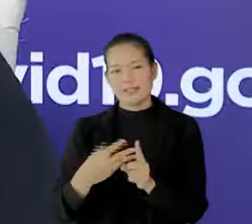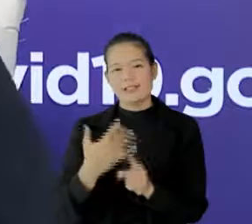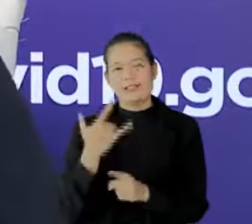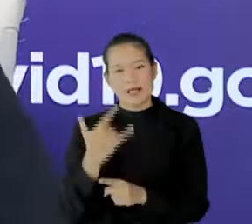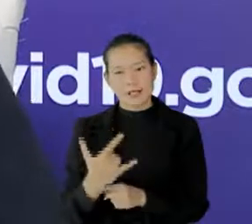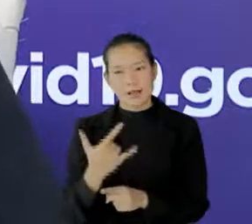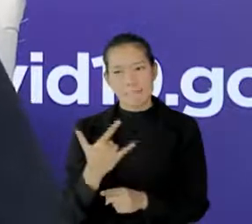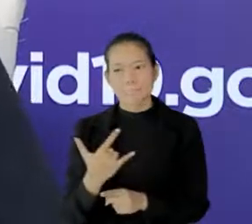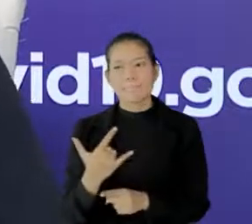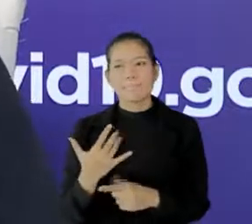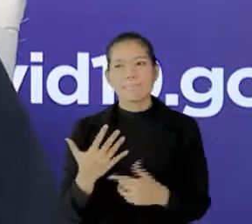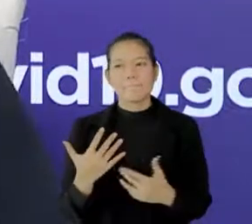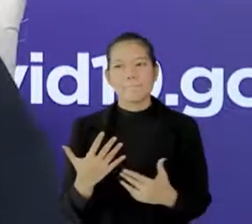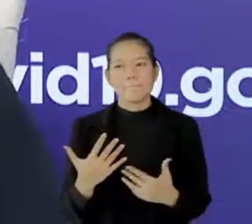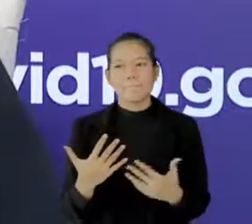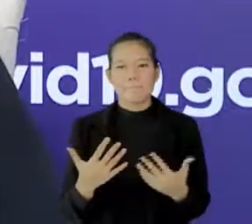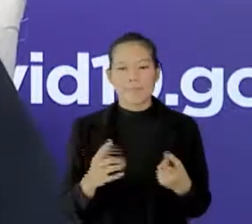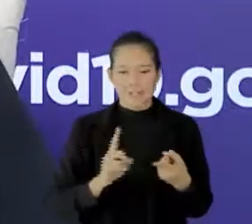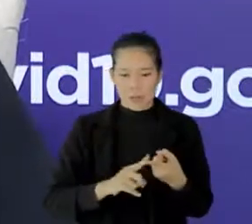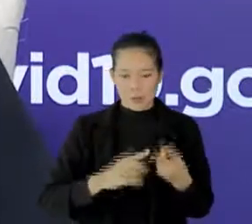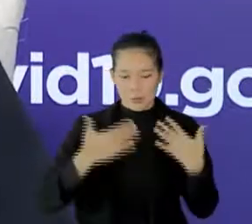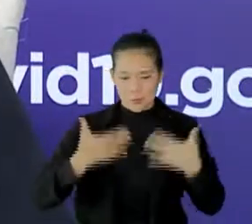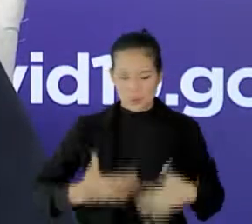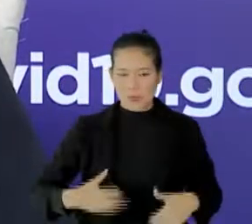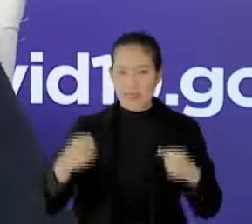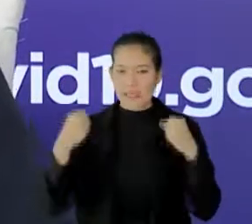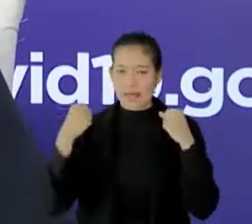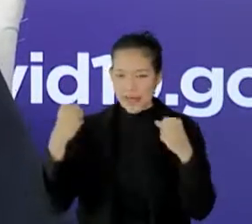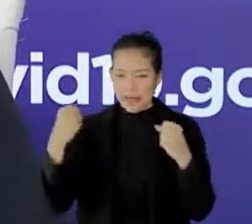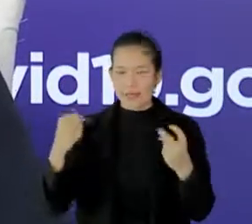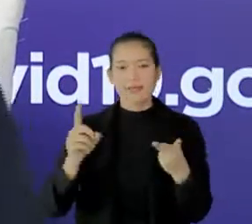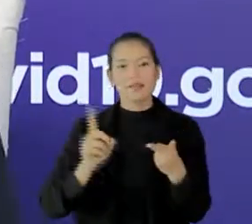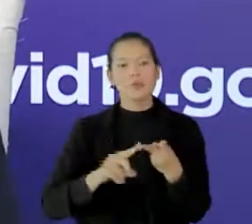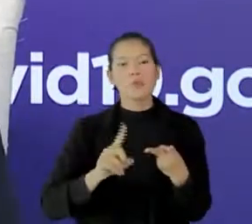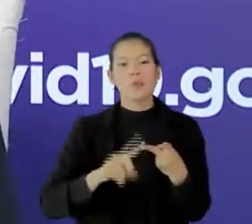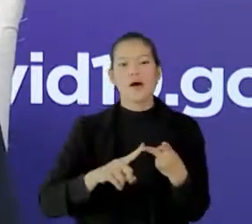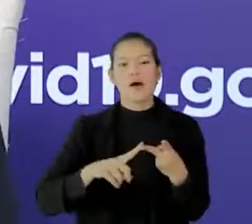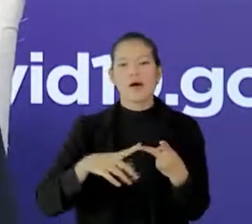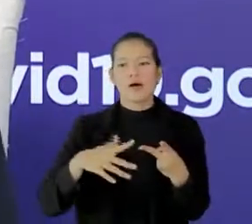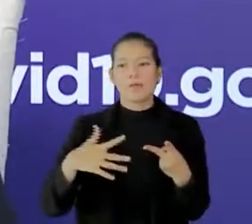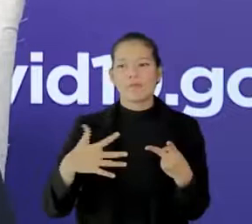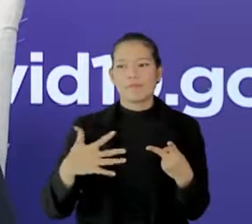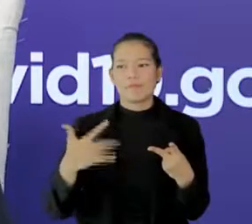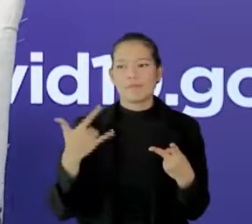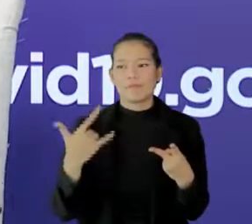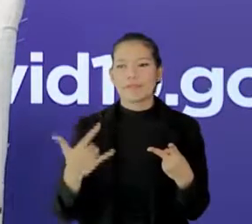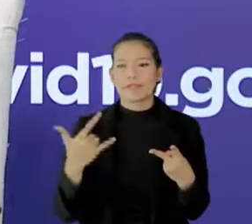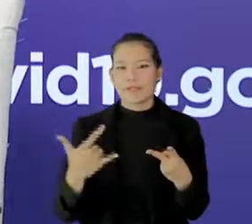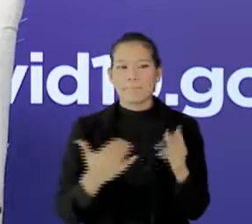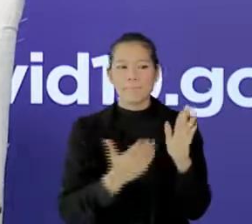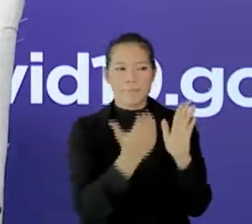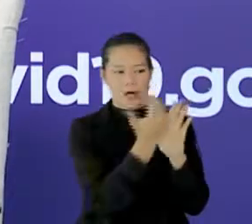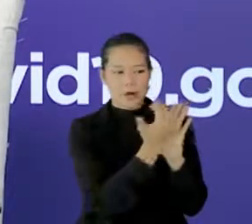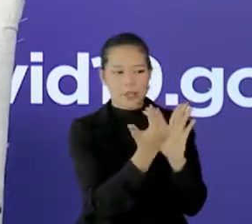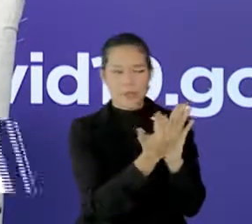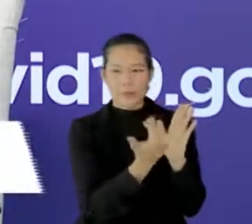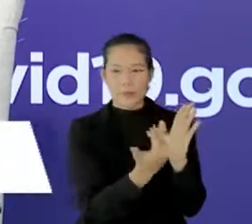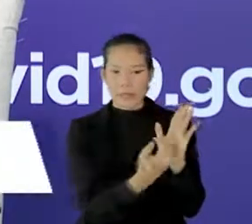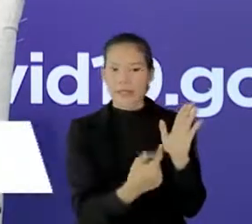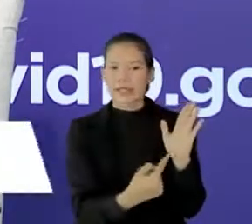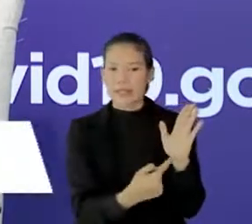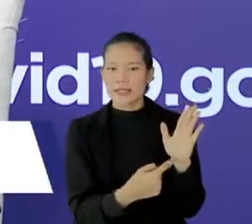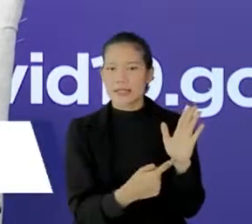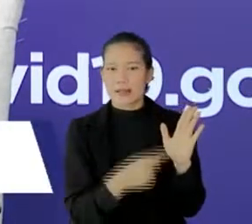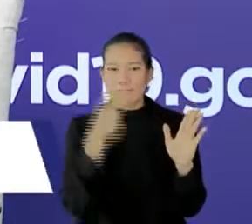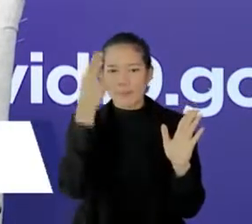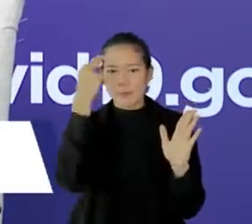menjaga, selain kesehatan pun juga tetap menjaga artinya aturan-aturan yang